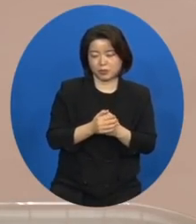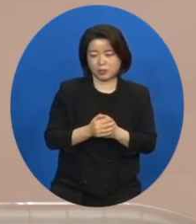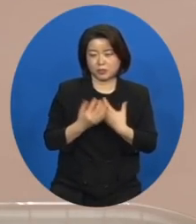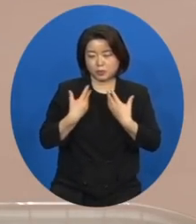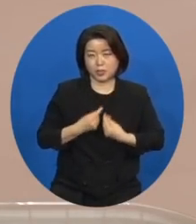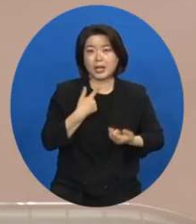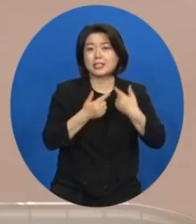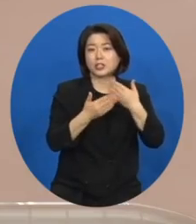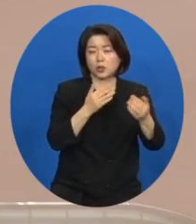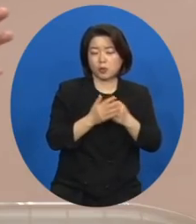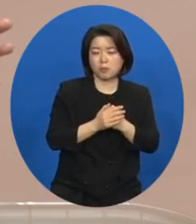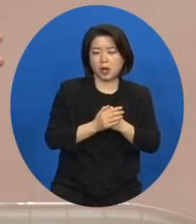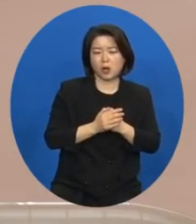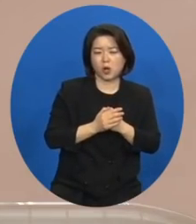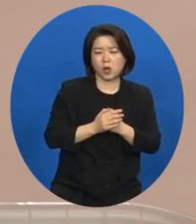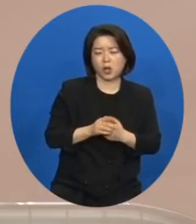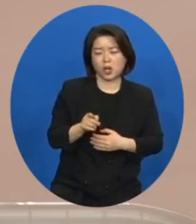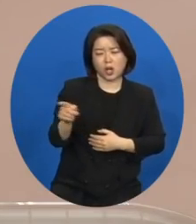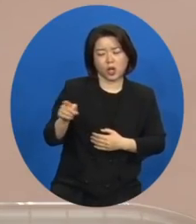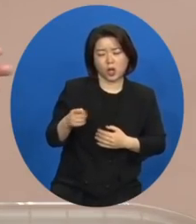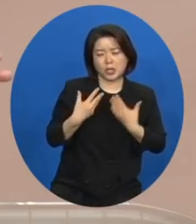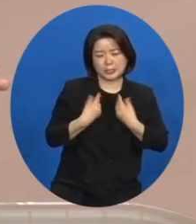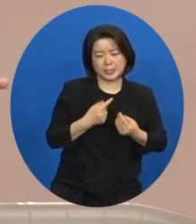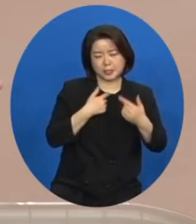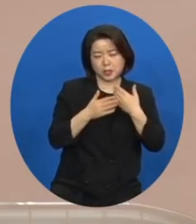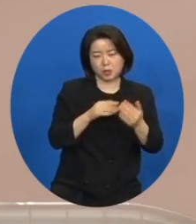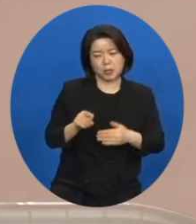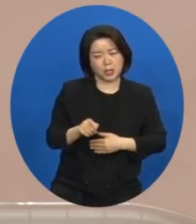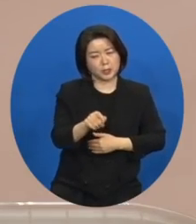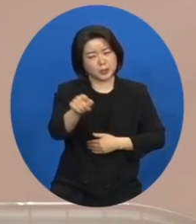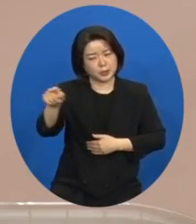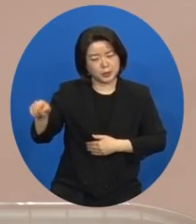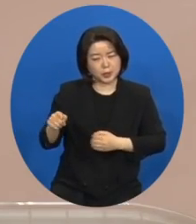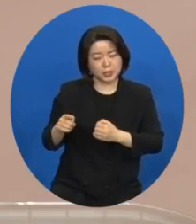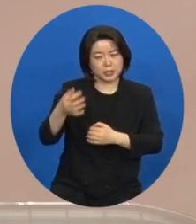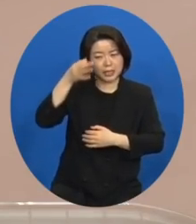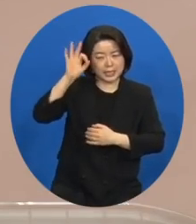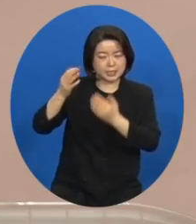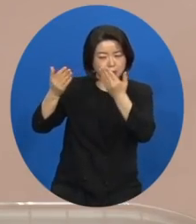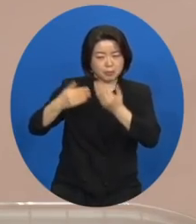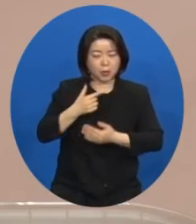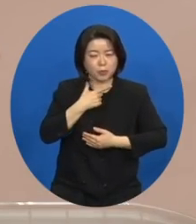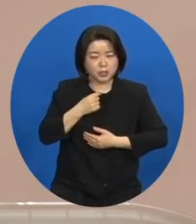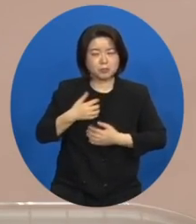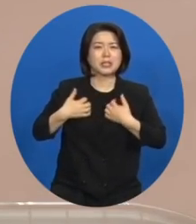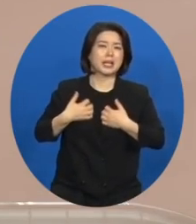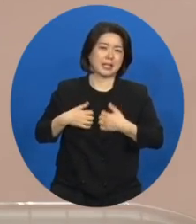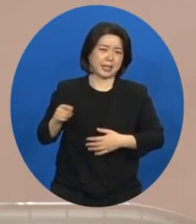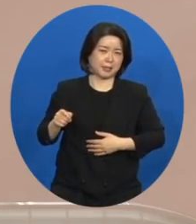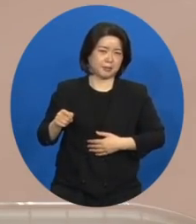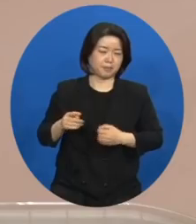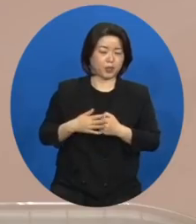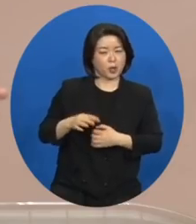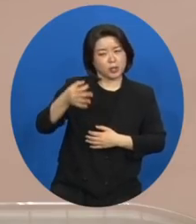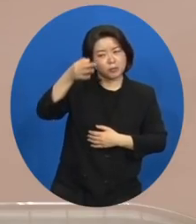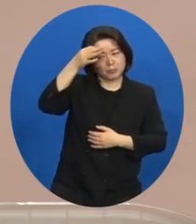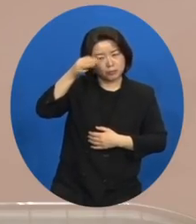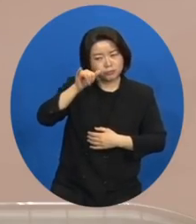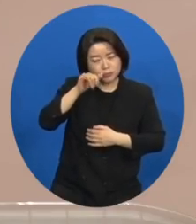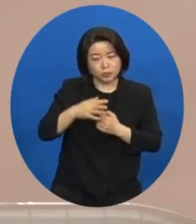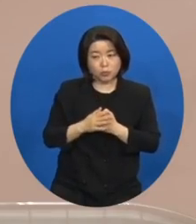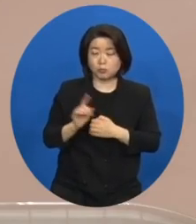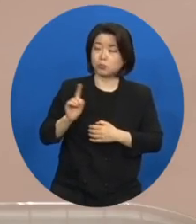그것을 이쪽에서 인정을 받으려고 했던 거죠 아마 게임이 어떤 것 그러니까 그 쪽에서 인정을 받고 재능이 있고 뭐 하면 자꾸